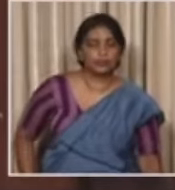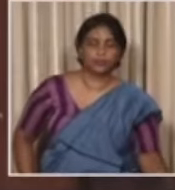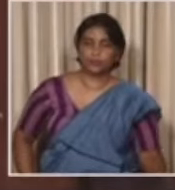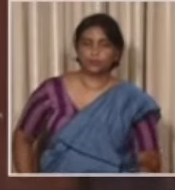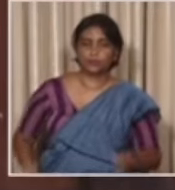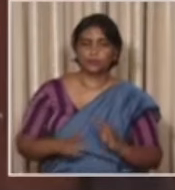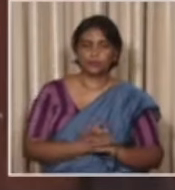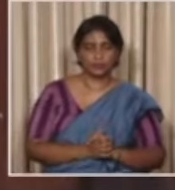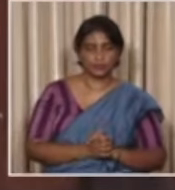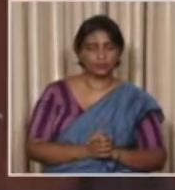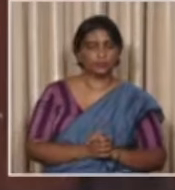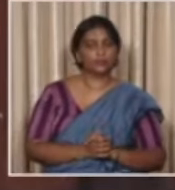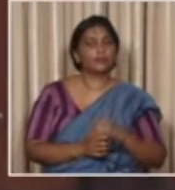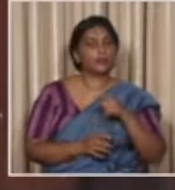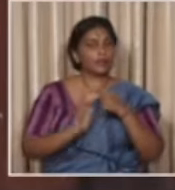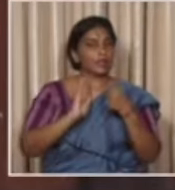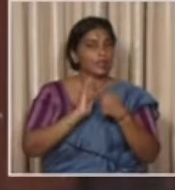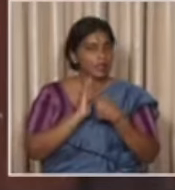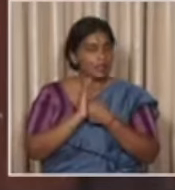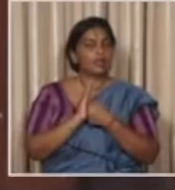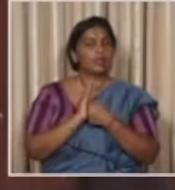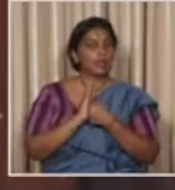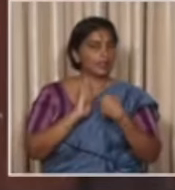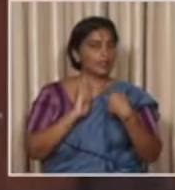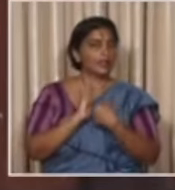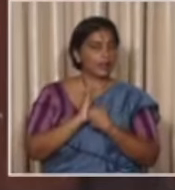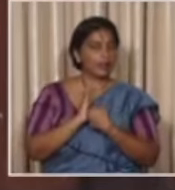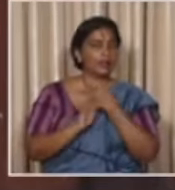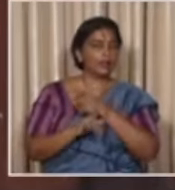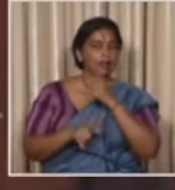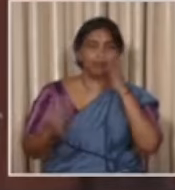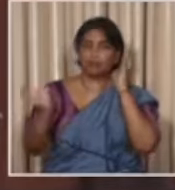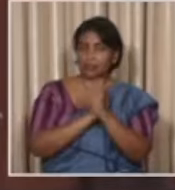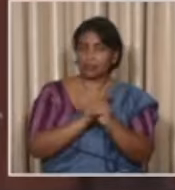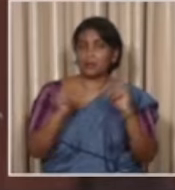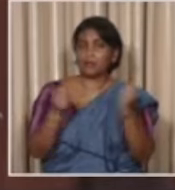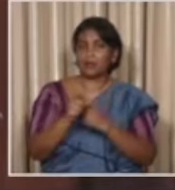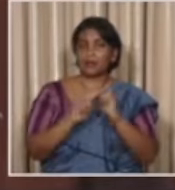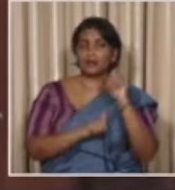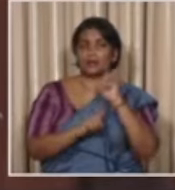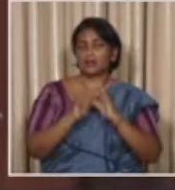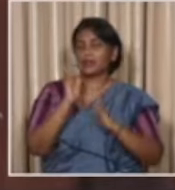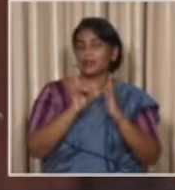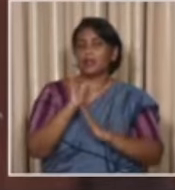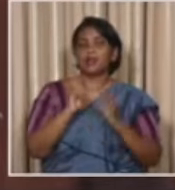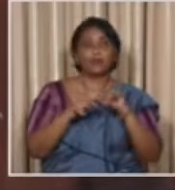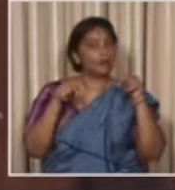සෙයිද පාර්ලිමේන්තු මන්ත්‍රීවරයාගේ නමයි ෆොටෝ එකයි දාලා තියෙනවා. මේ ඒගොල්ලන්ගේ ෆොටෝ. දැන් මේ වගේ මේ මරණය පිළිබඳව